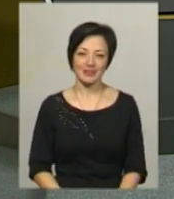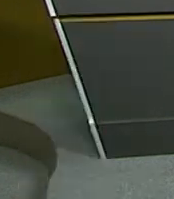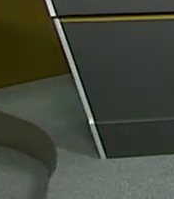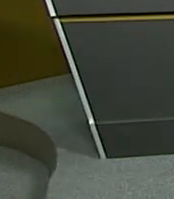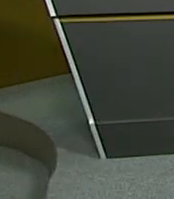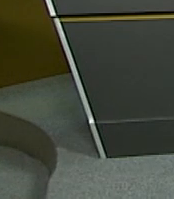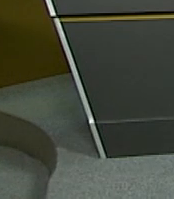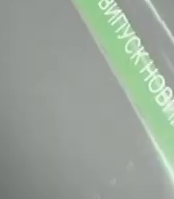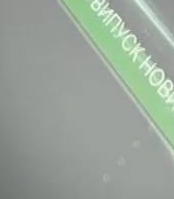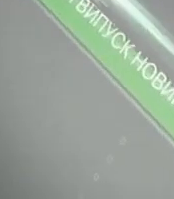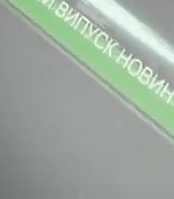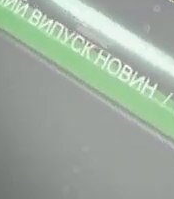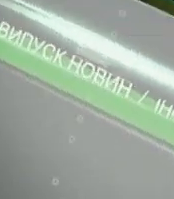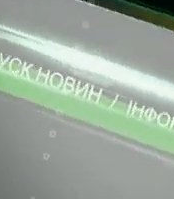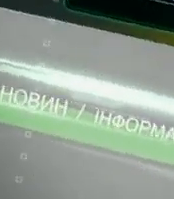Дякую!